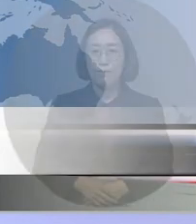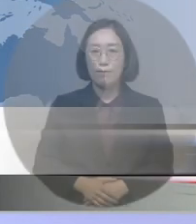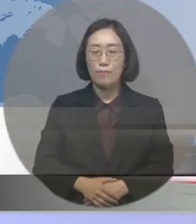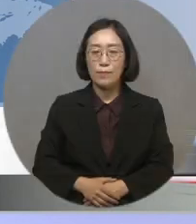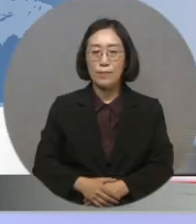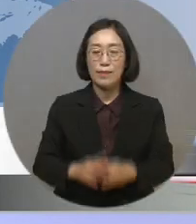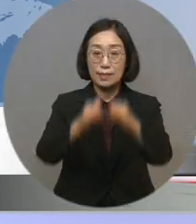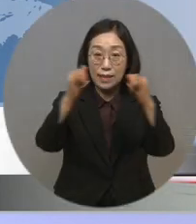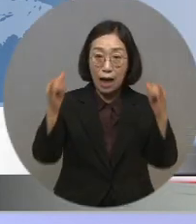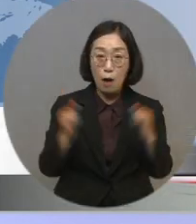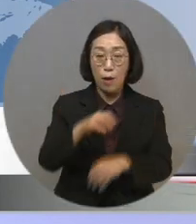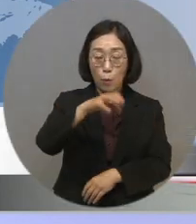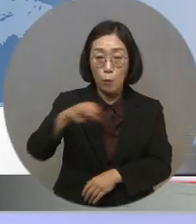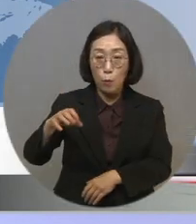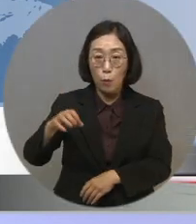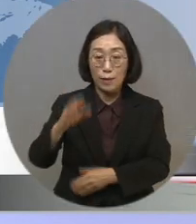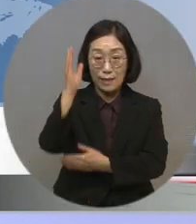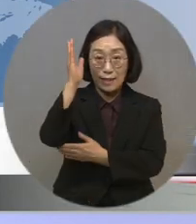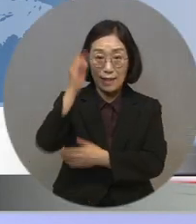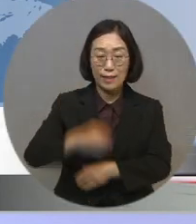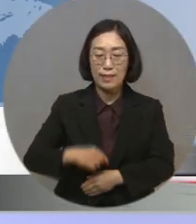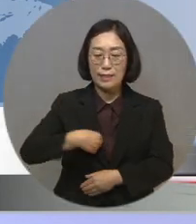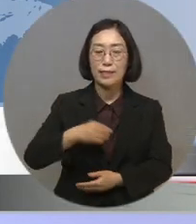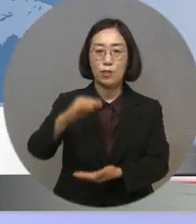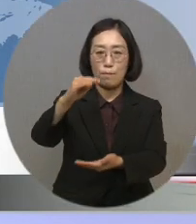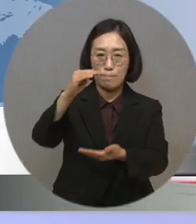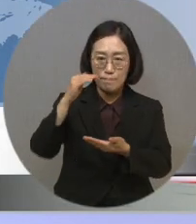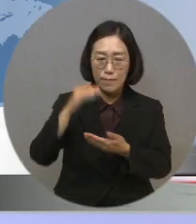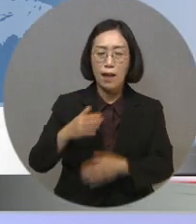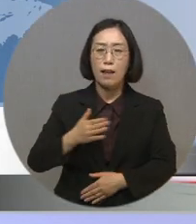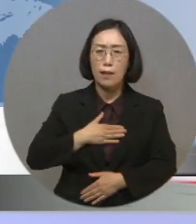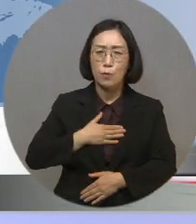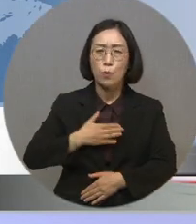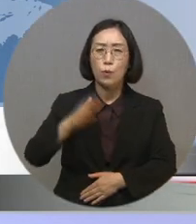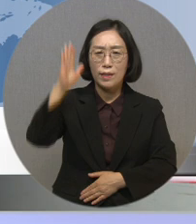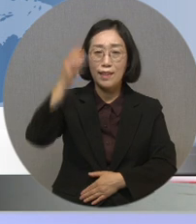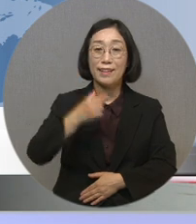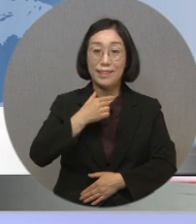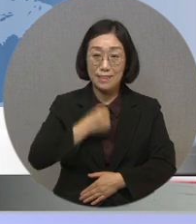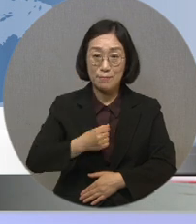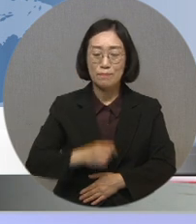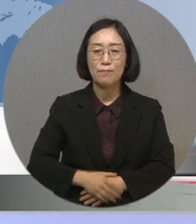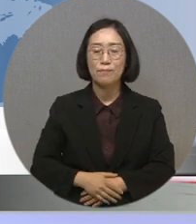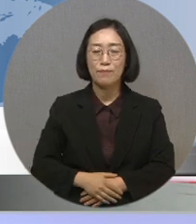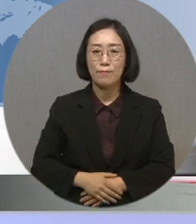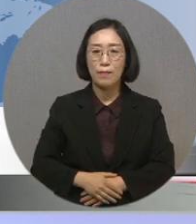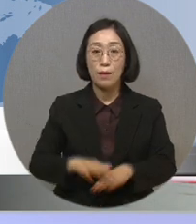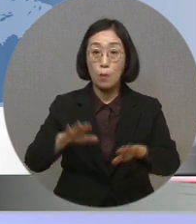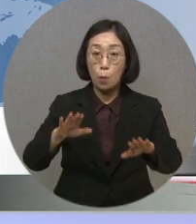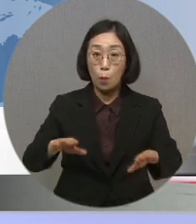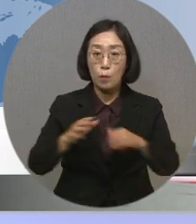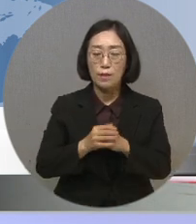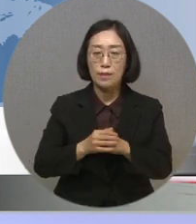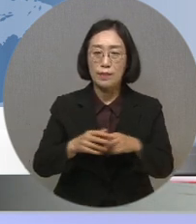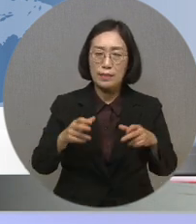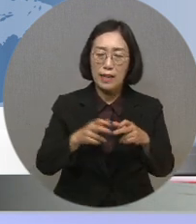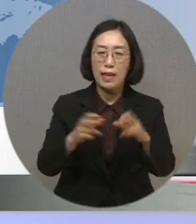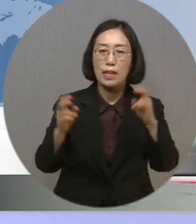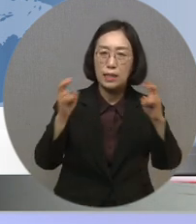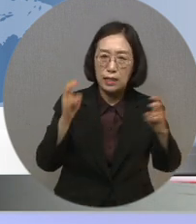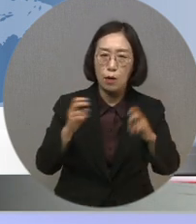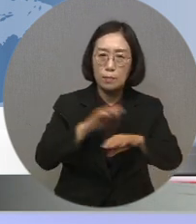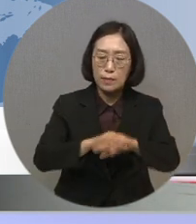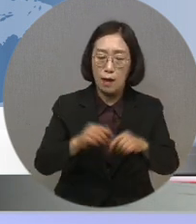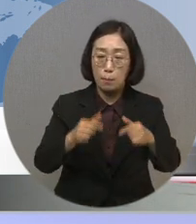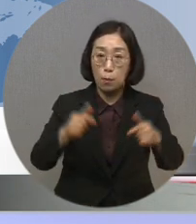우리 사회 곳곳의 이야기를 사연과 제보로 직접 만나보는 나도 말 좀 합시다입니다. 이번에는 장애인 기업의 활성화를